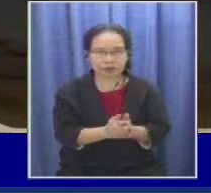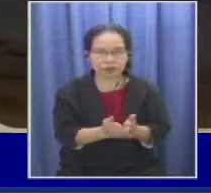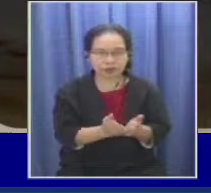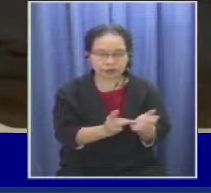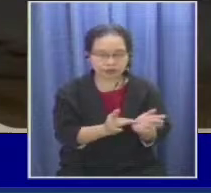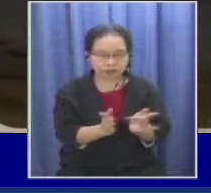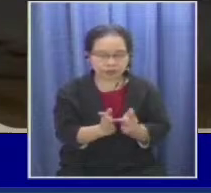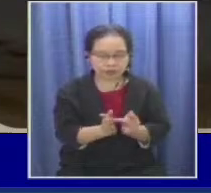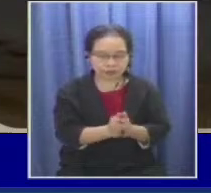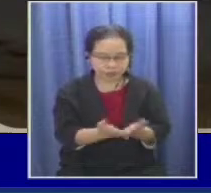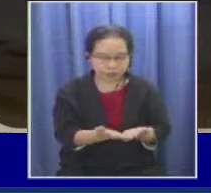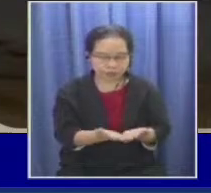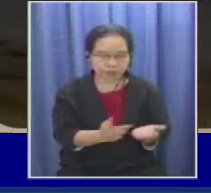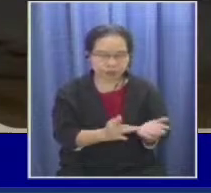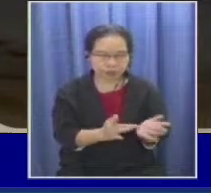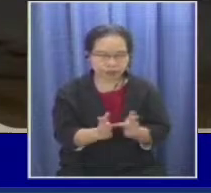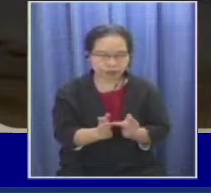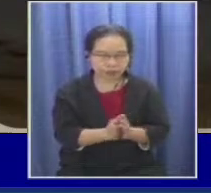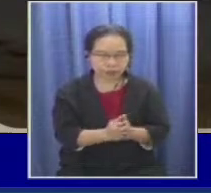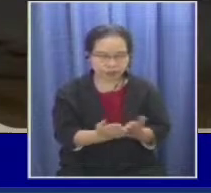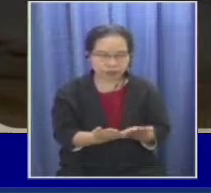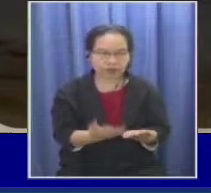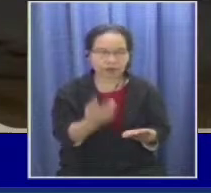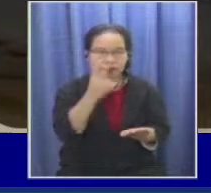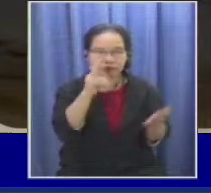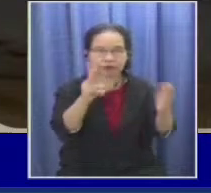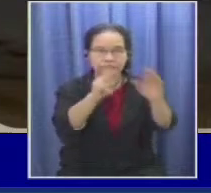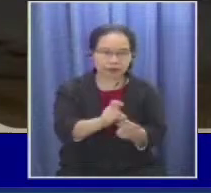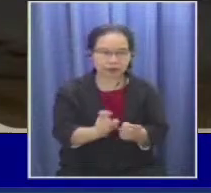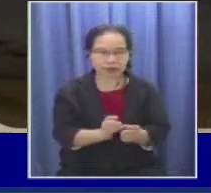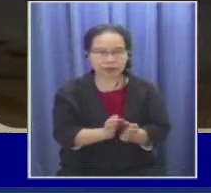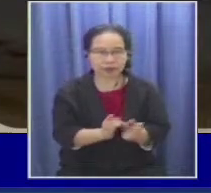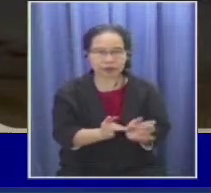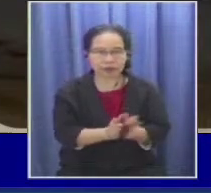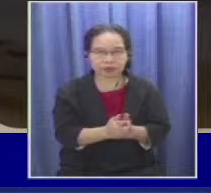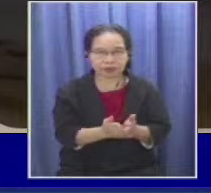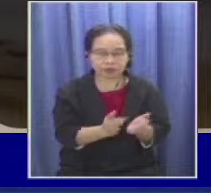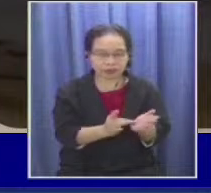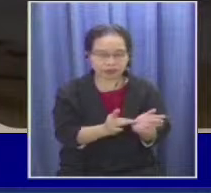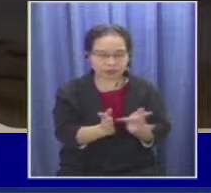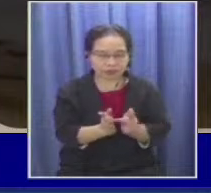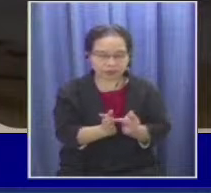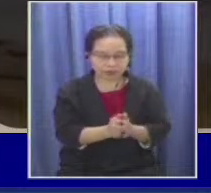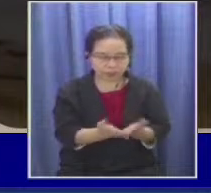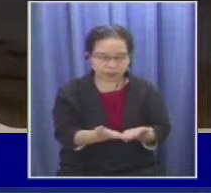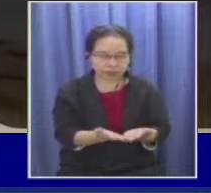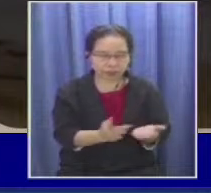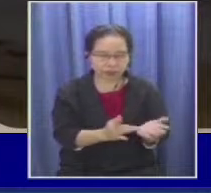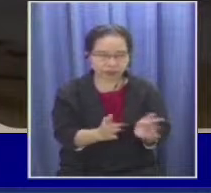na wamu hunu enipa mienu ano wamu se fata ene wamu bompa ye enuanom